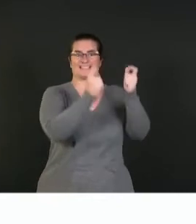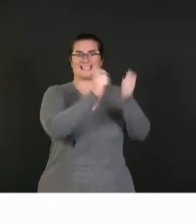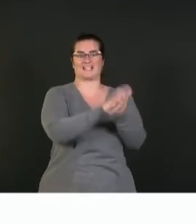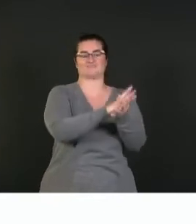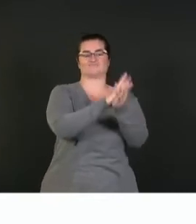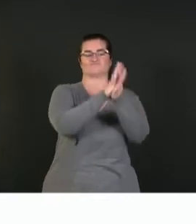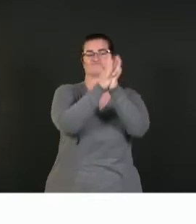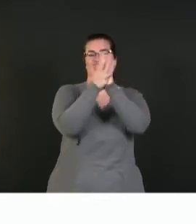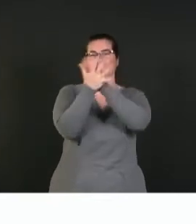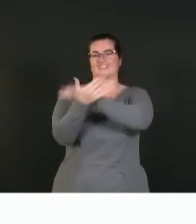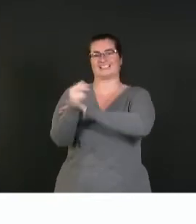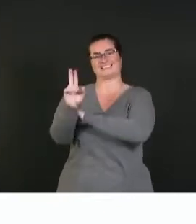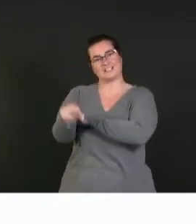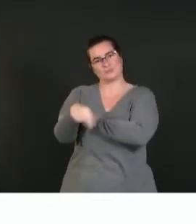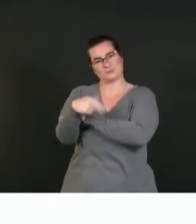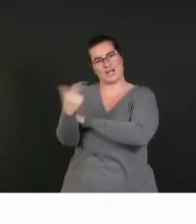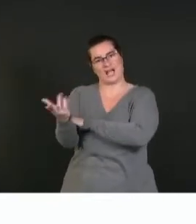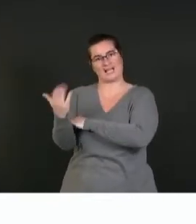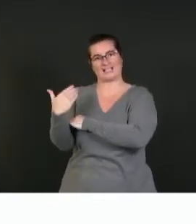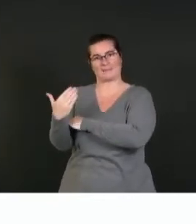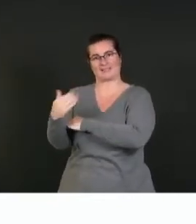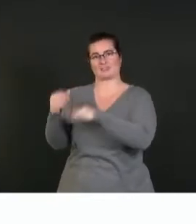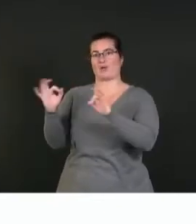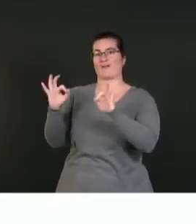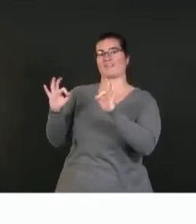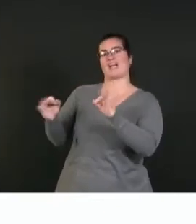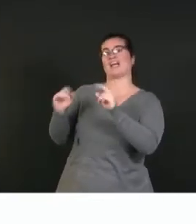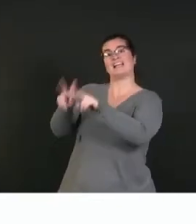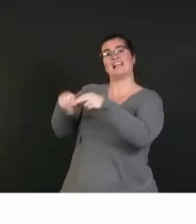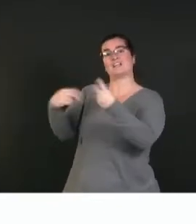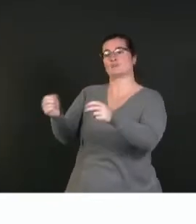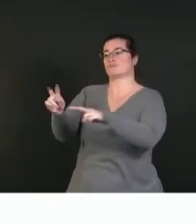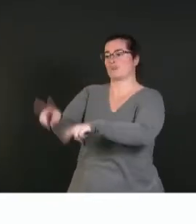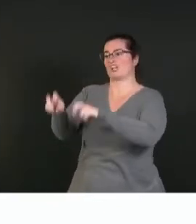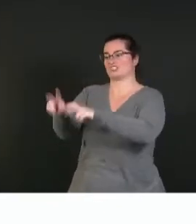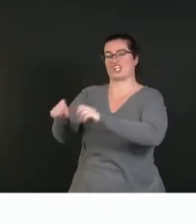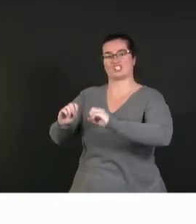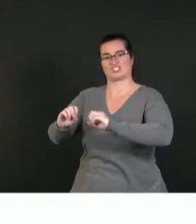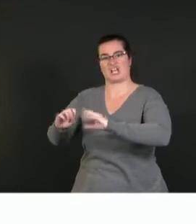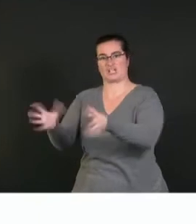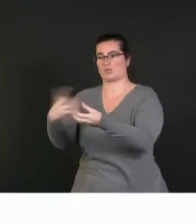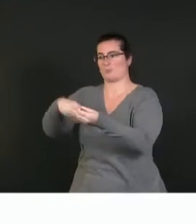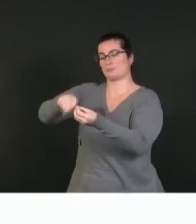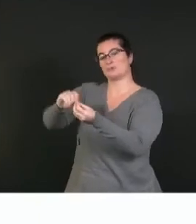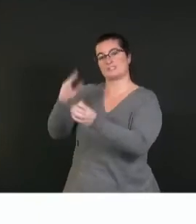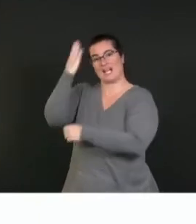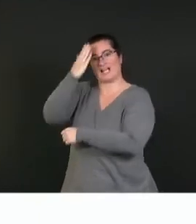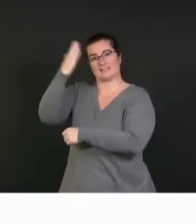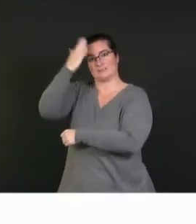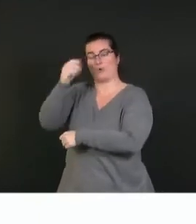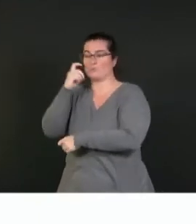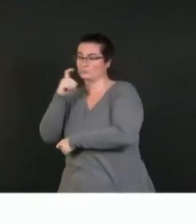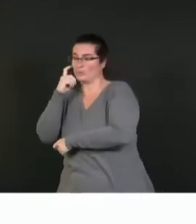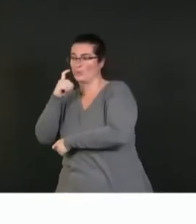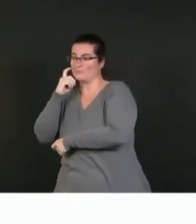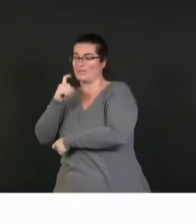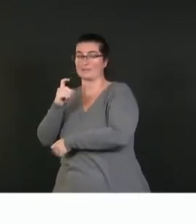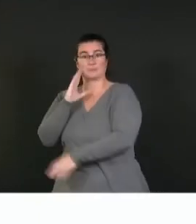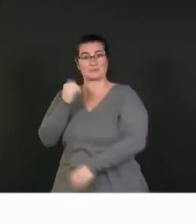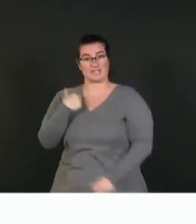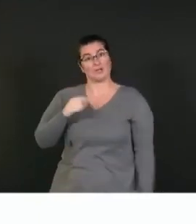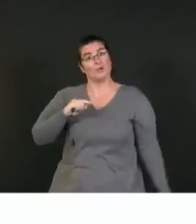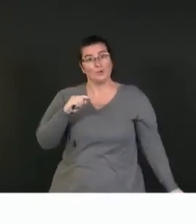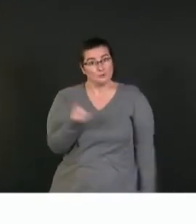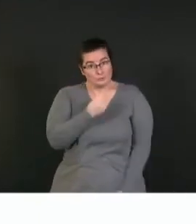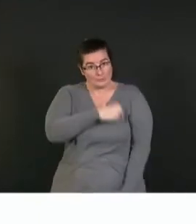aujourd'hui une zone humide avec du maraîchage, de l'observation de la faune, etc. Donc tous les maires ne bétonnent pas. Je mentionne juste